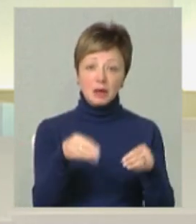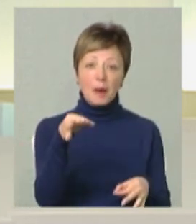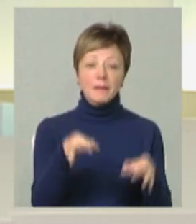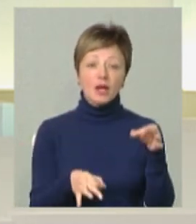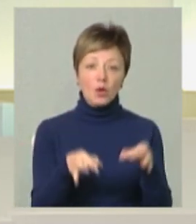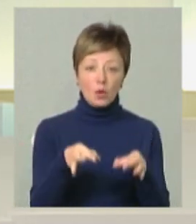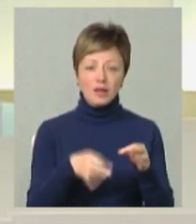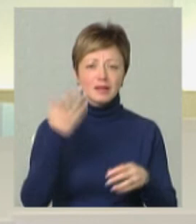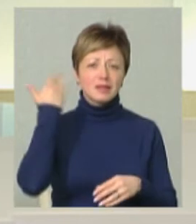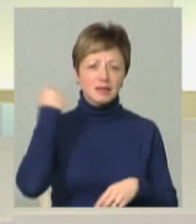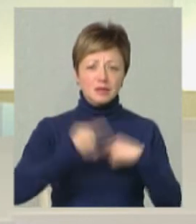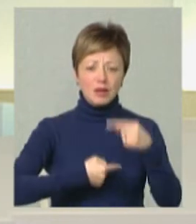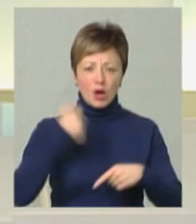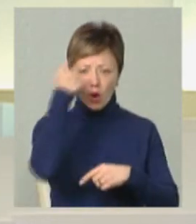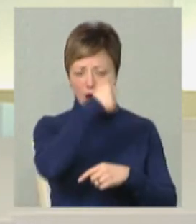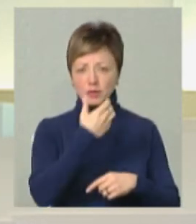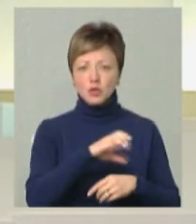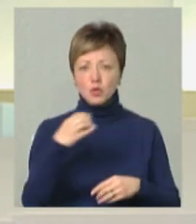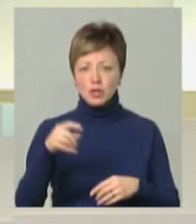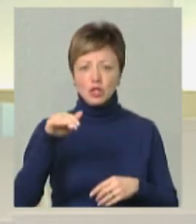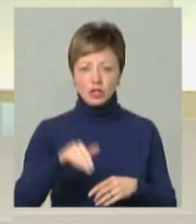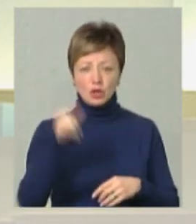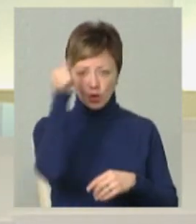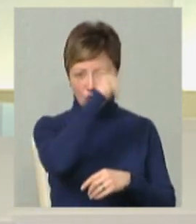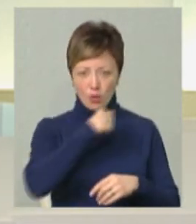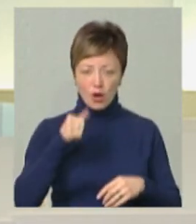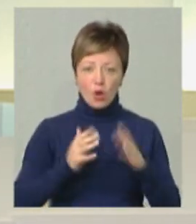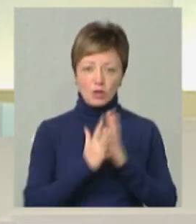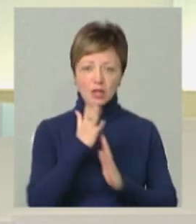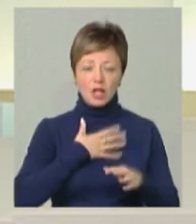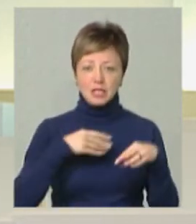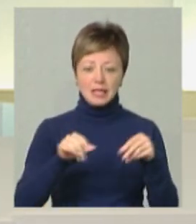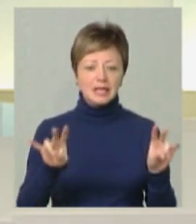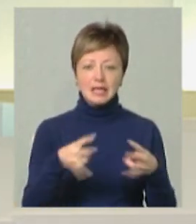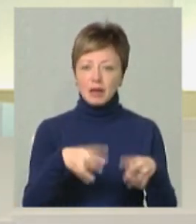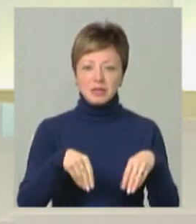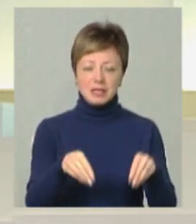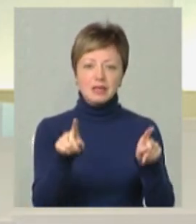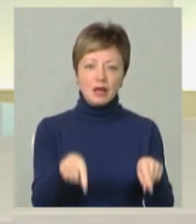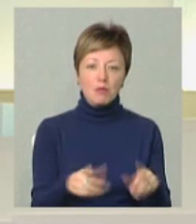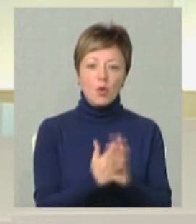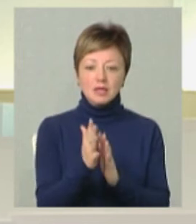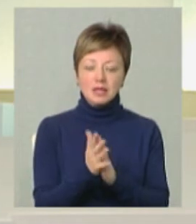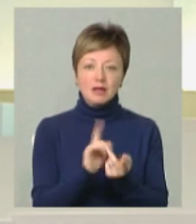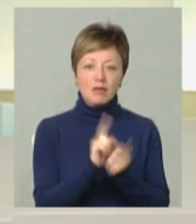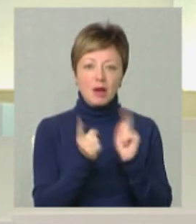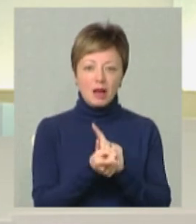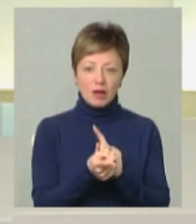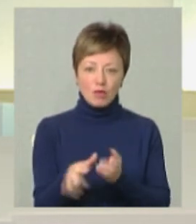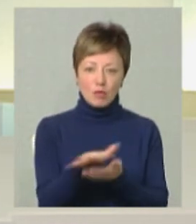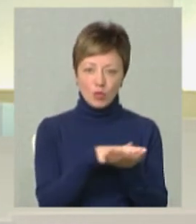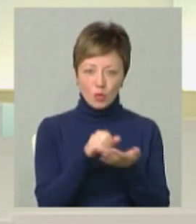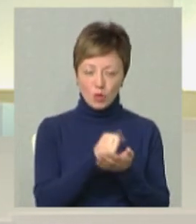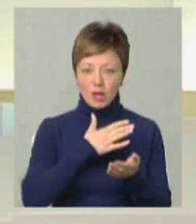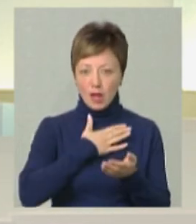ті, які споконвіку, роками, сотнями, а то й тисячами років росли на нашій землі. І не треба садити там рослини, які навпаки вб'ють